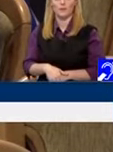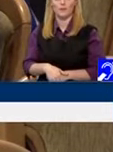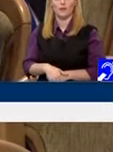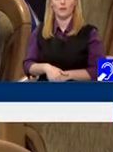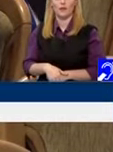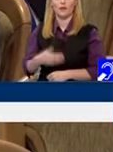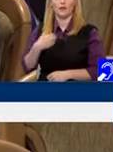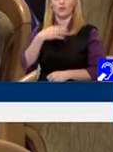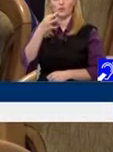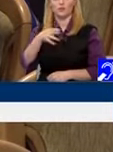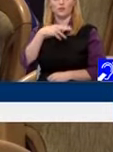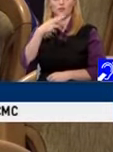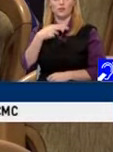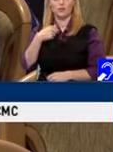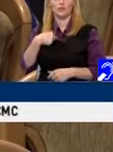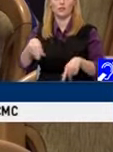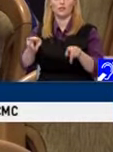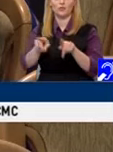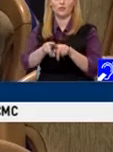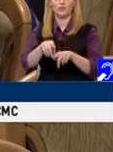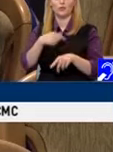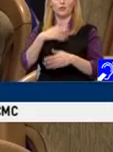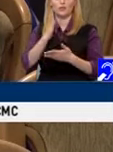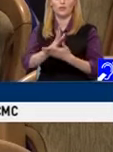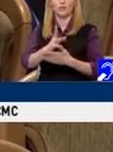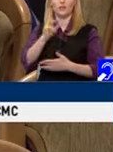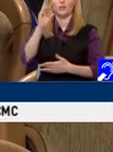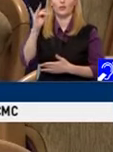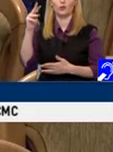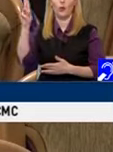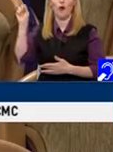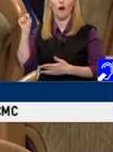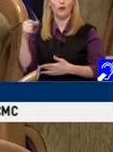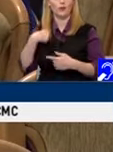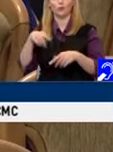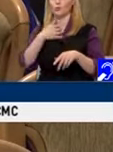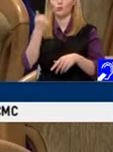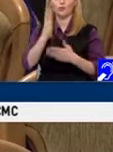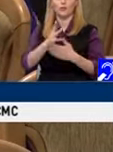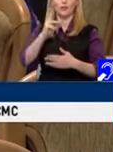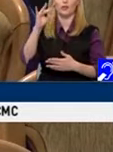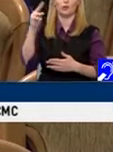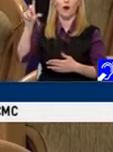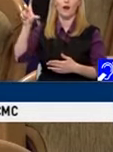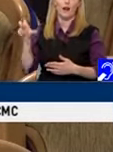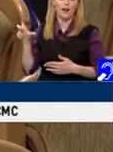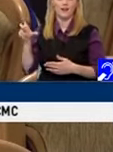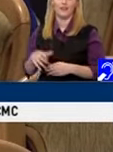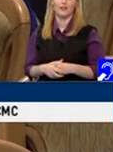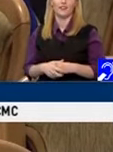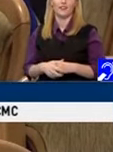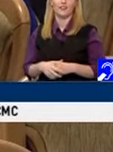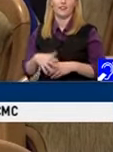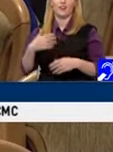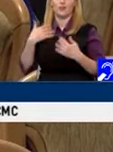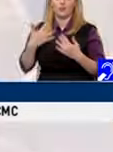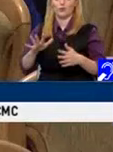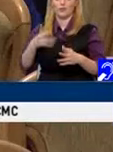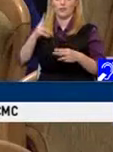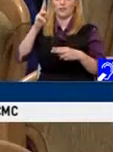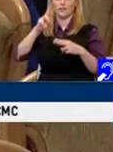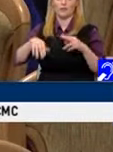Eu vă trag atenție că eu sunt totuși Chirtoca. A, eu îmi cer scuze. Eu cred că cu Chirtoca deja terminăm